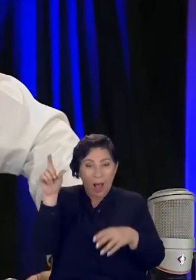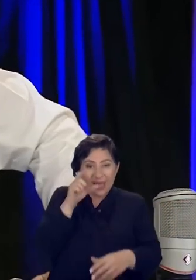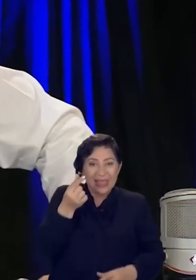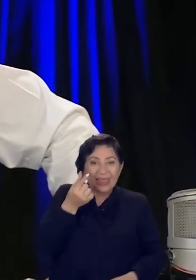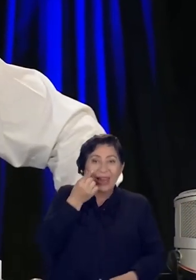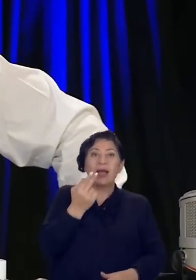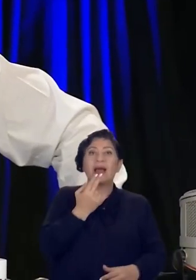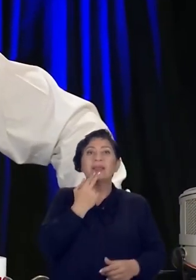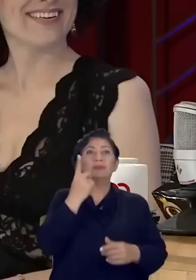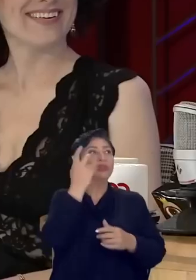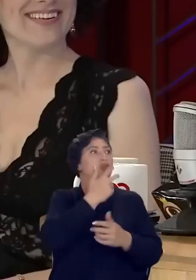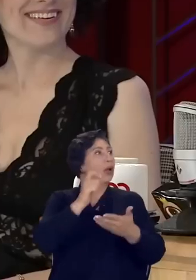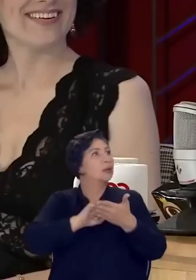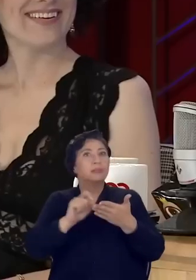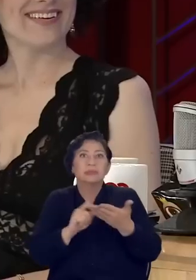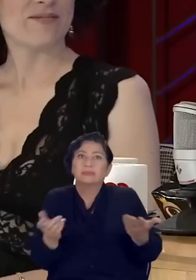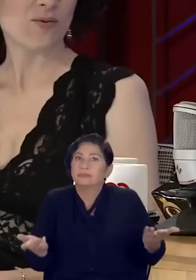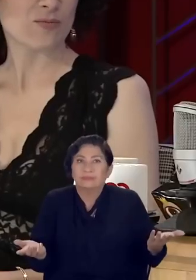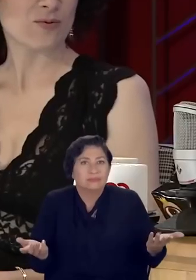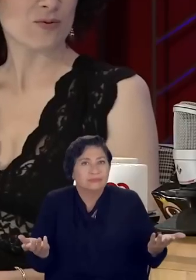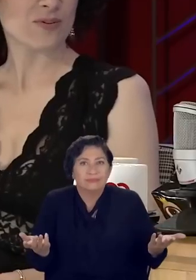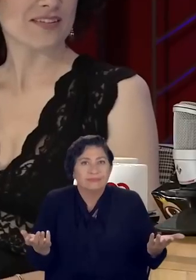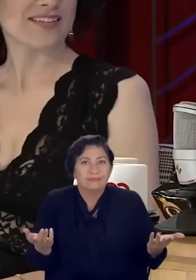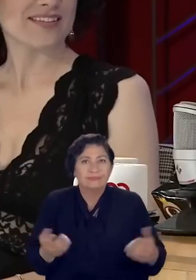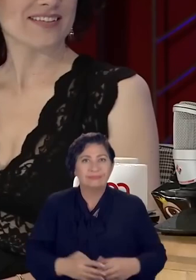diye bir şarkı yapmak mümkün değil. Ama